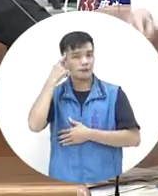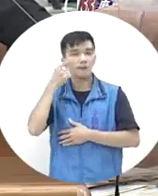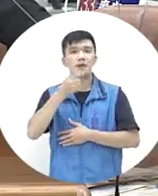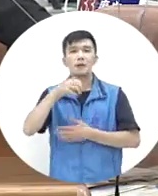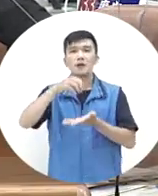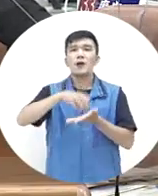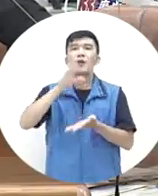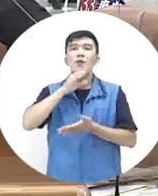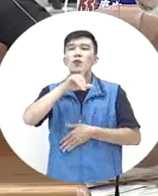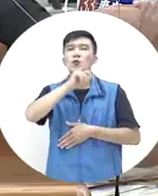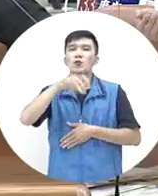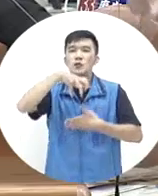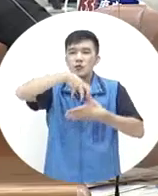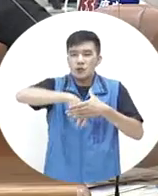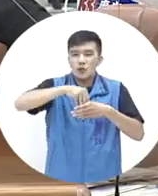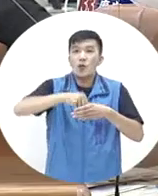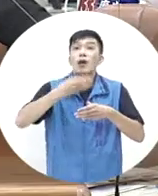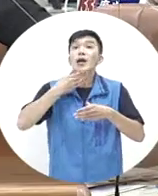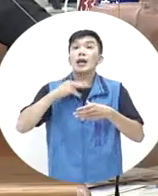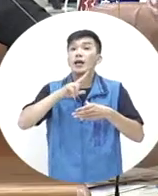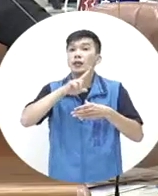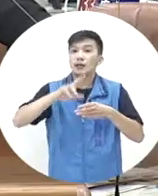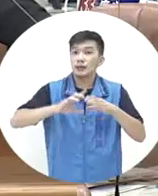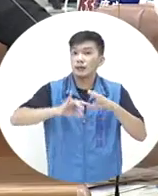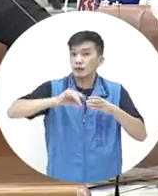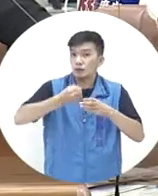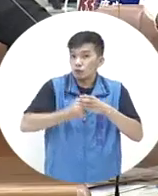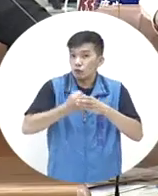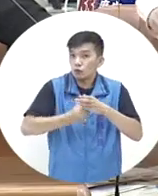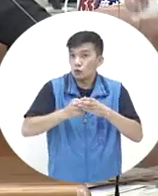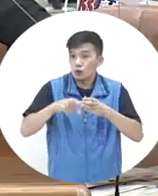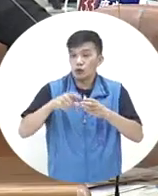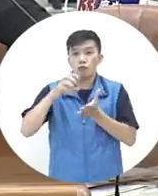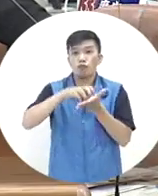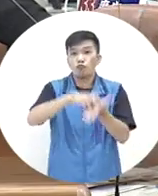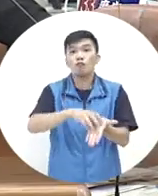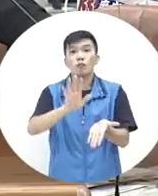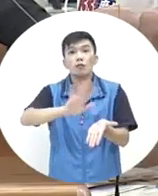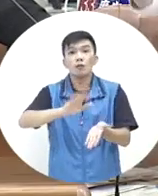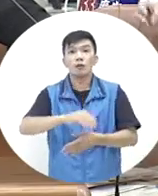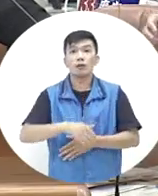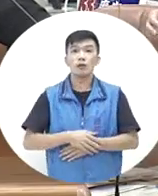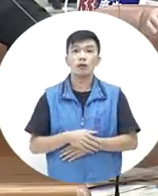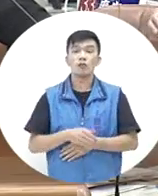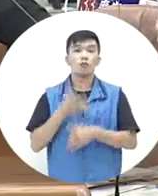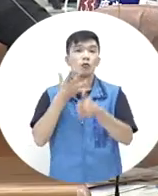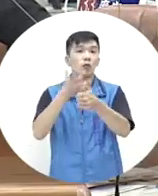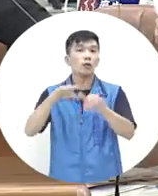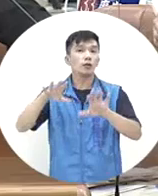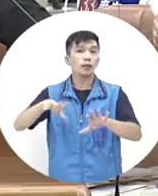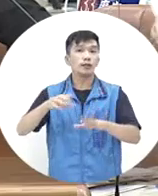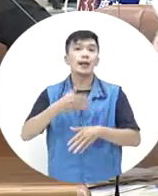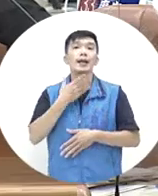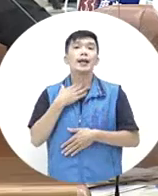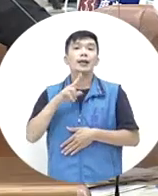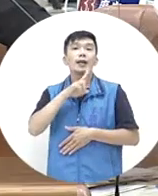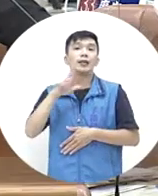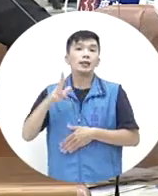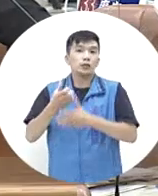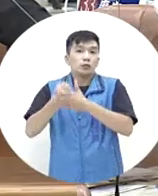啊，我们坚持就是不愿意发给他这个建造。那请问现在这个干式储存槽，我们愿意发给他建造